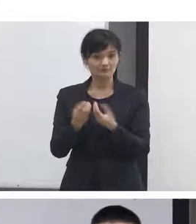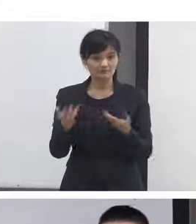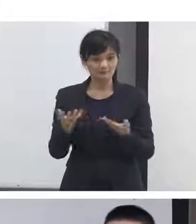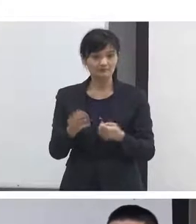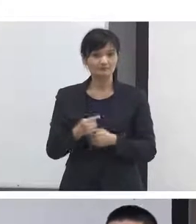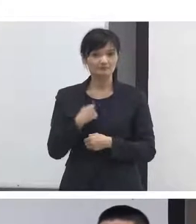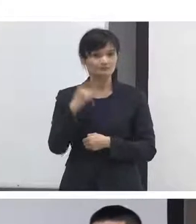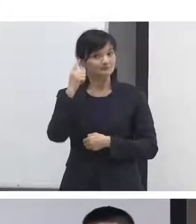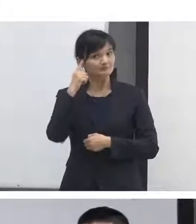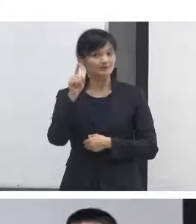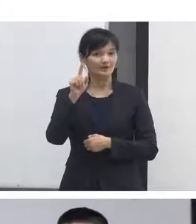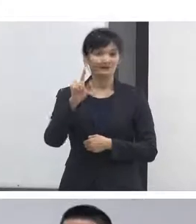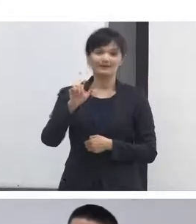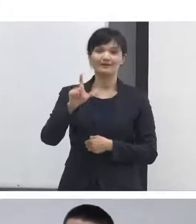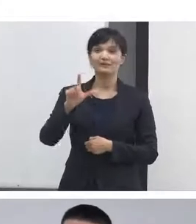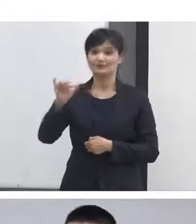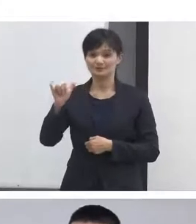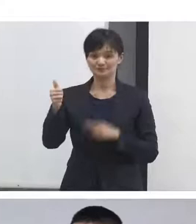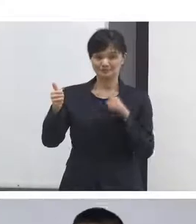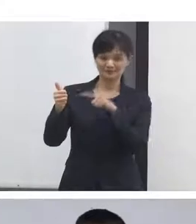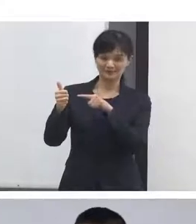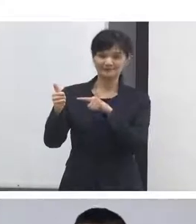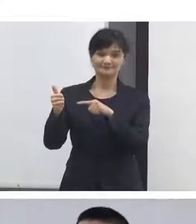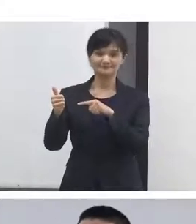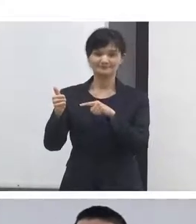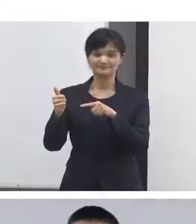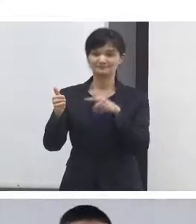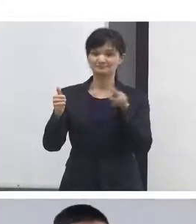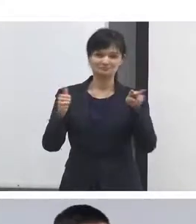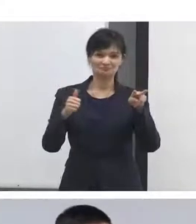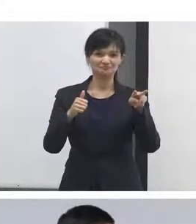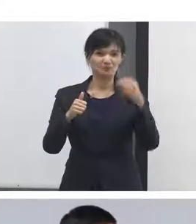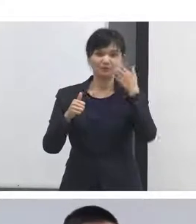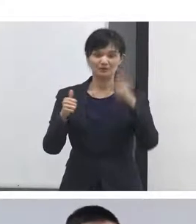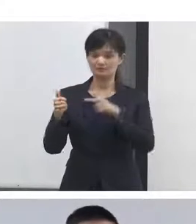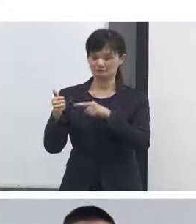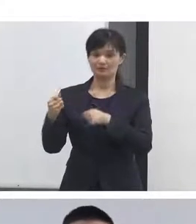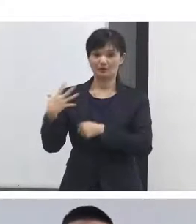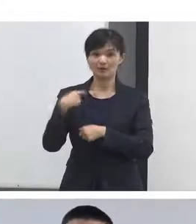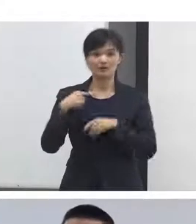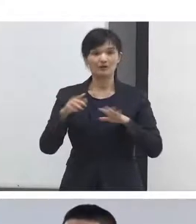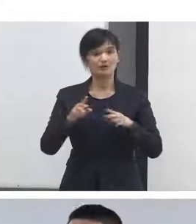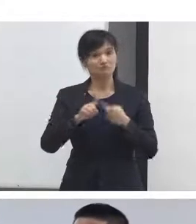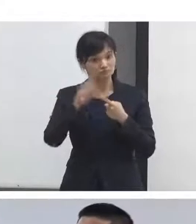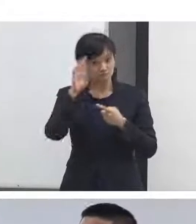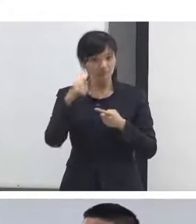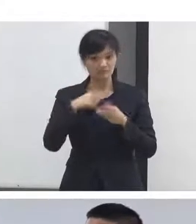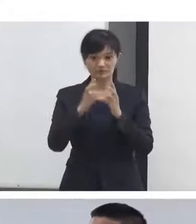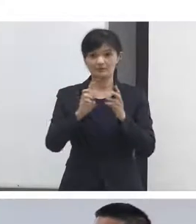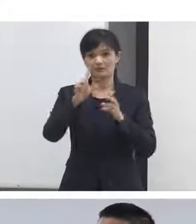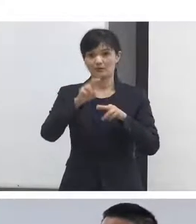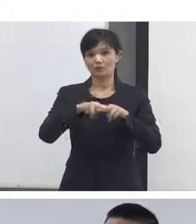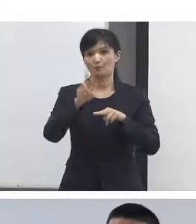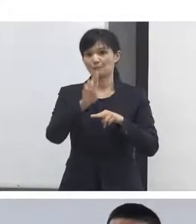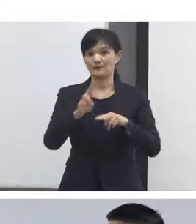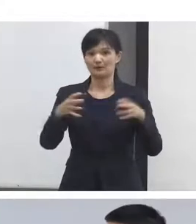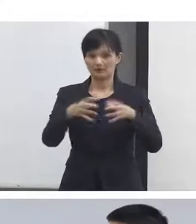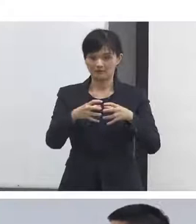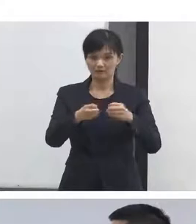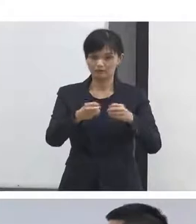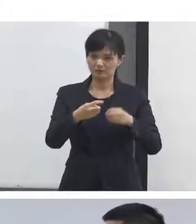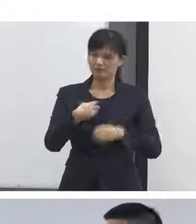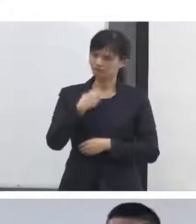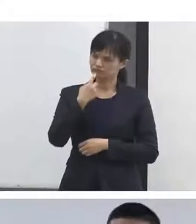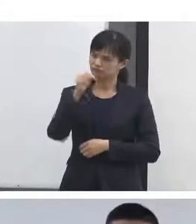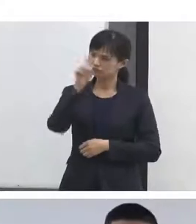本来想说，那访问他好了，这样，因为我也没有认识别的人。他就说，我们都用线上共笔哦。我想那是什么？